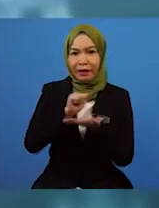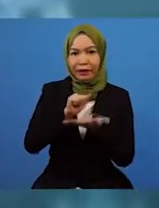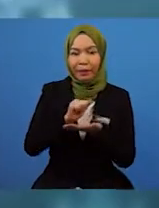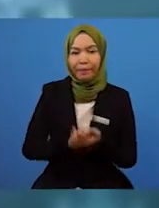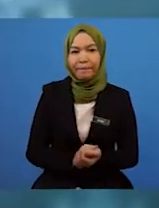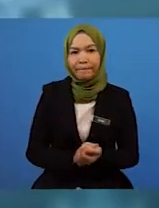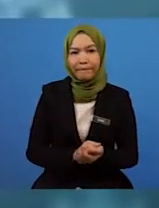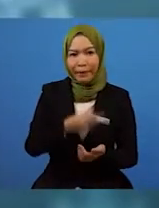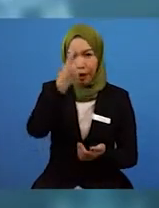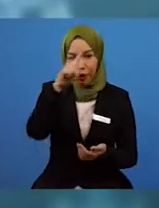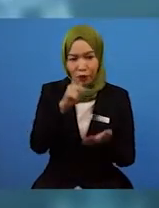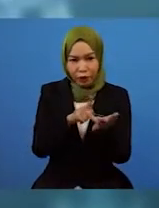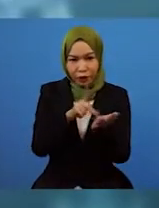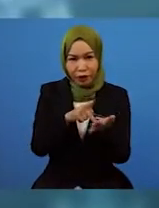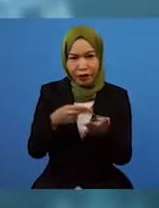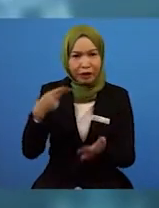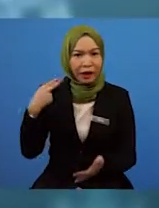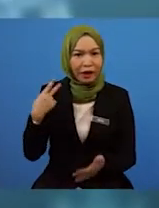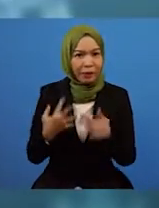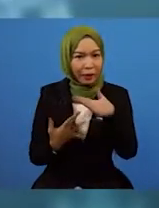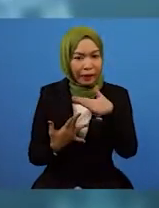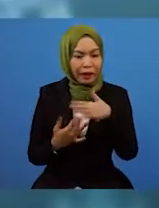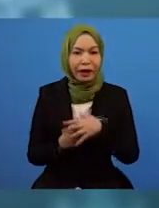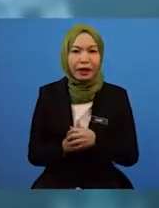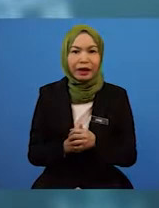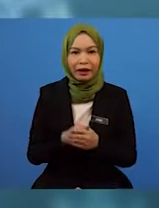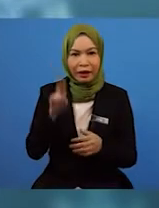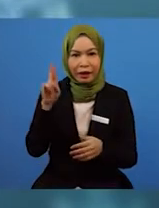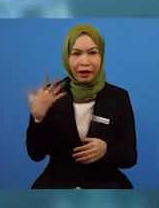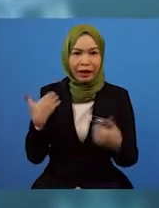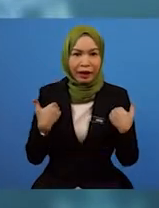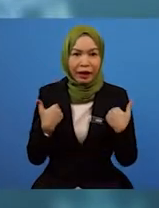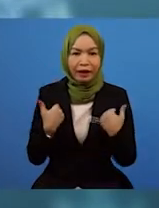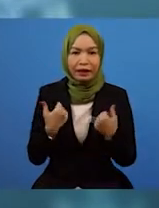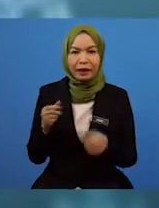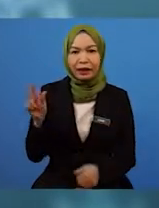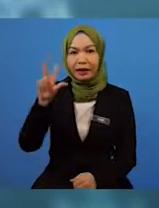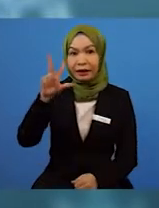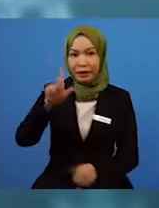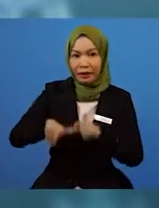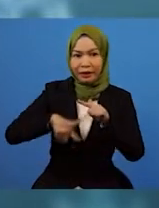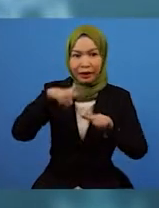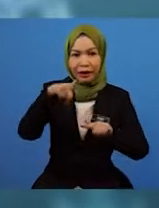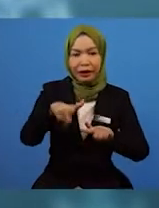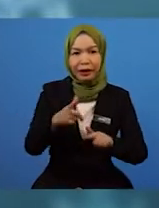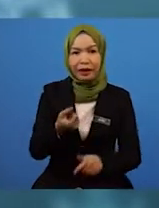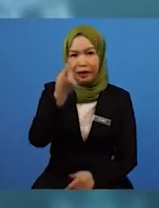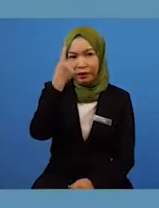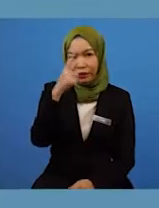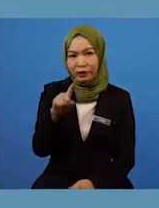Okey, untuk mengira haba pembakaran, hanya ada 3 langkah yang murid-murid perlu